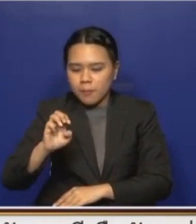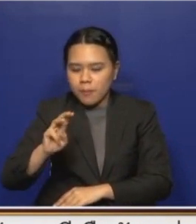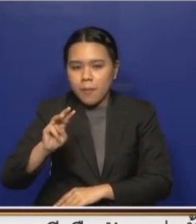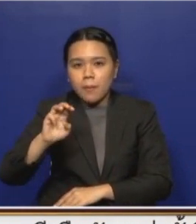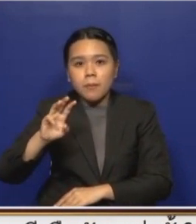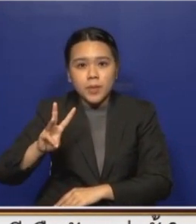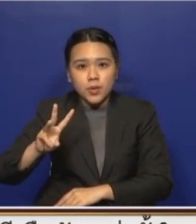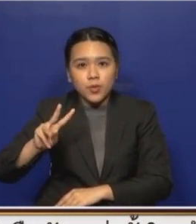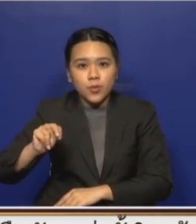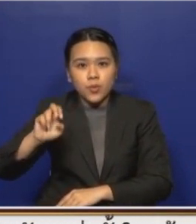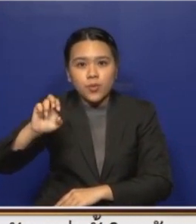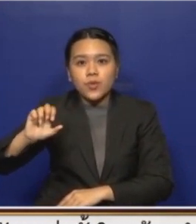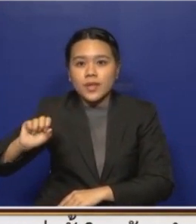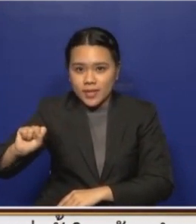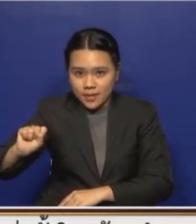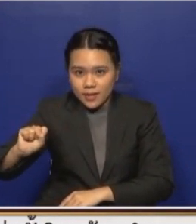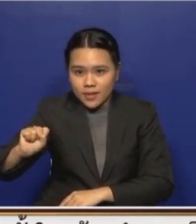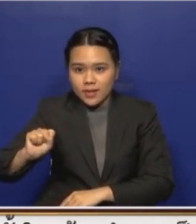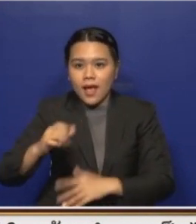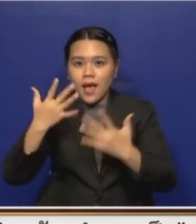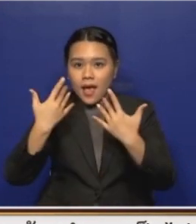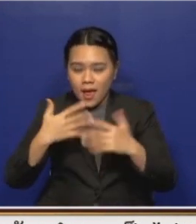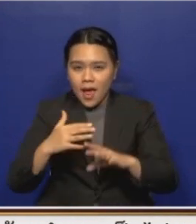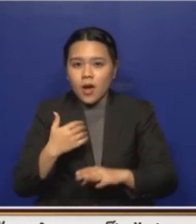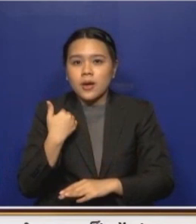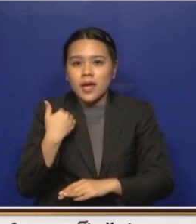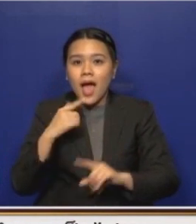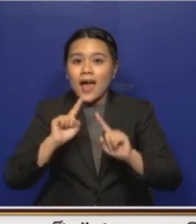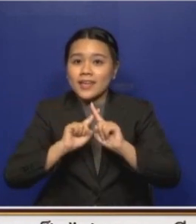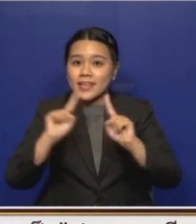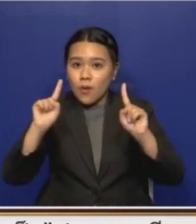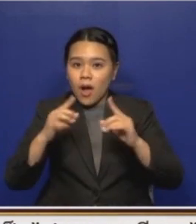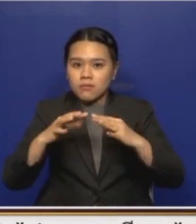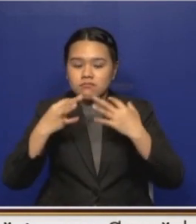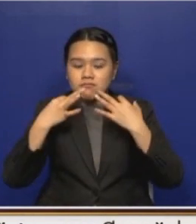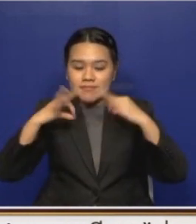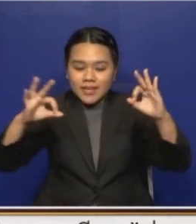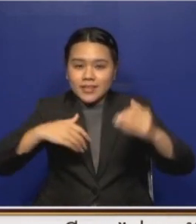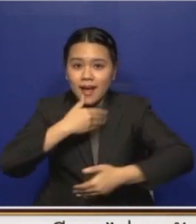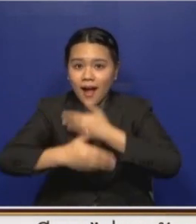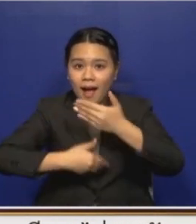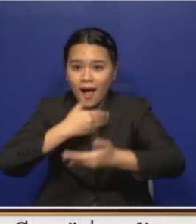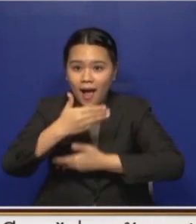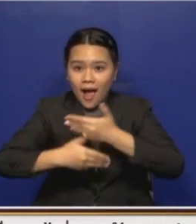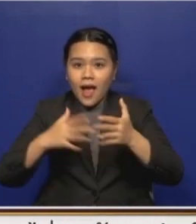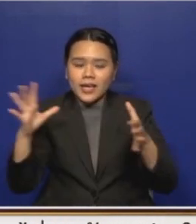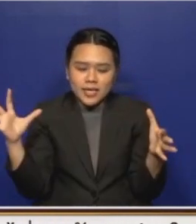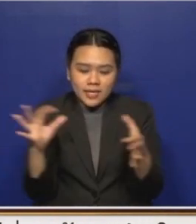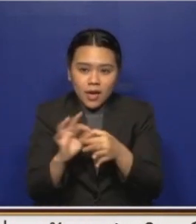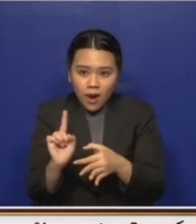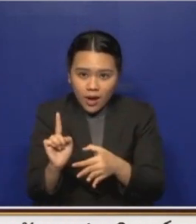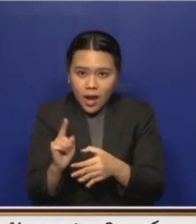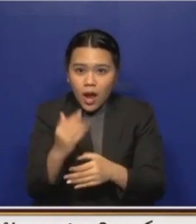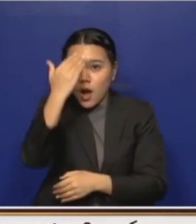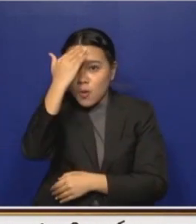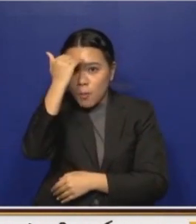ฮะเพราะหลักการและปรัชญาของเสรีอาเซียนคืออาเซียน10ประเทศมีค่าเท่ากับ